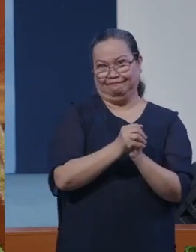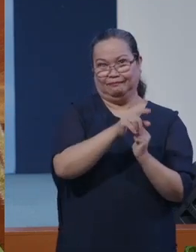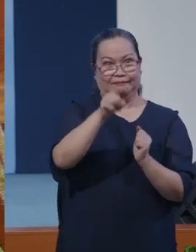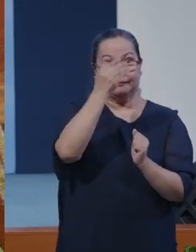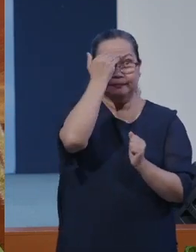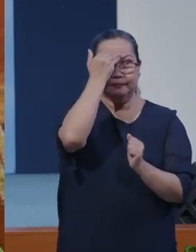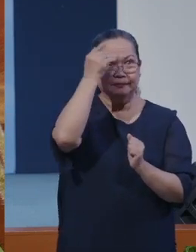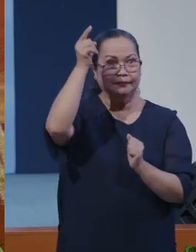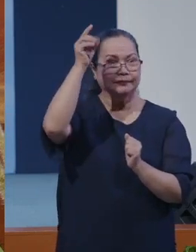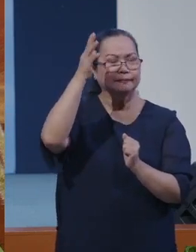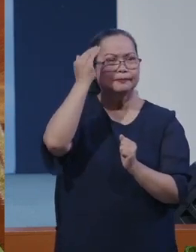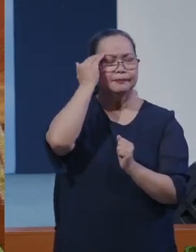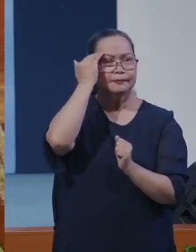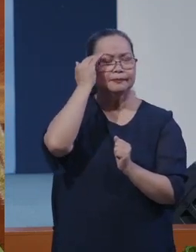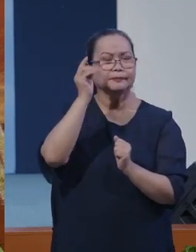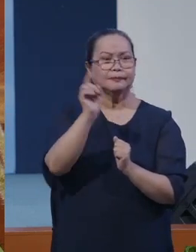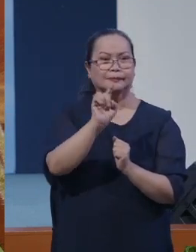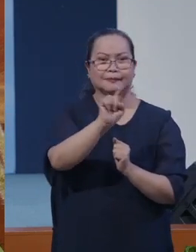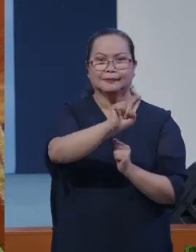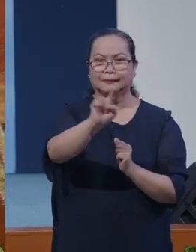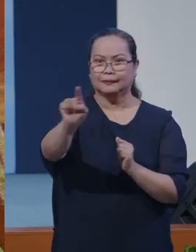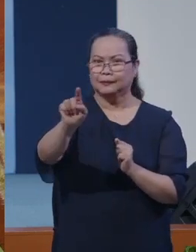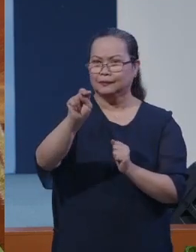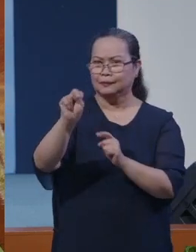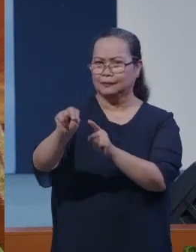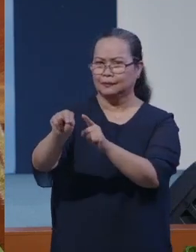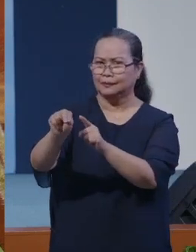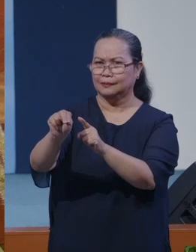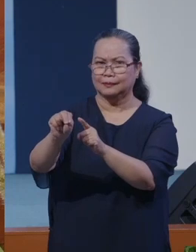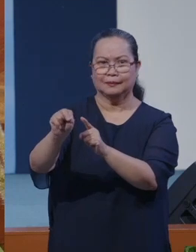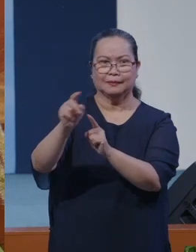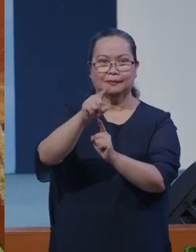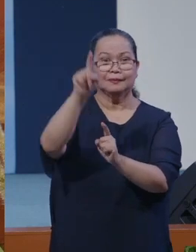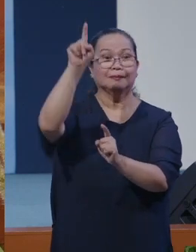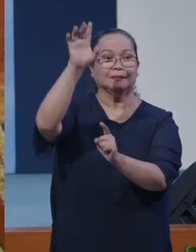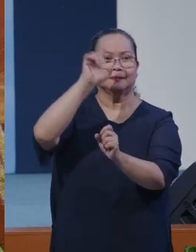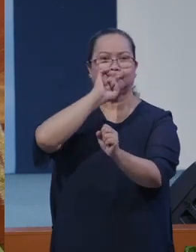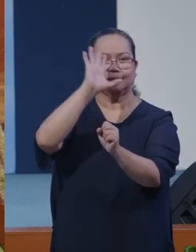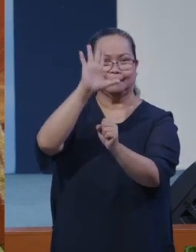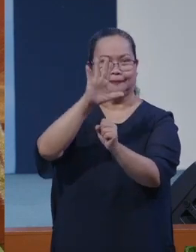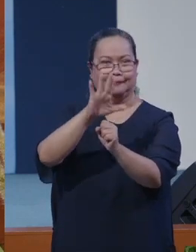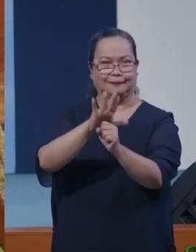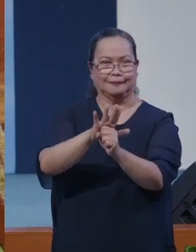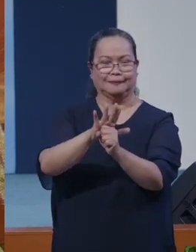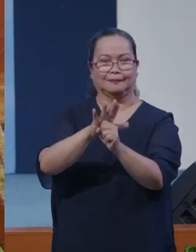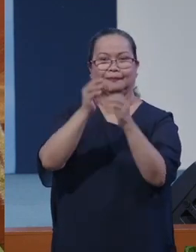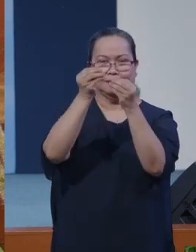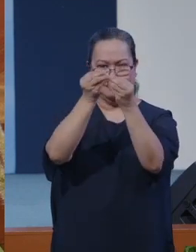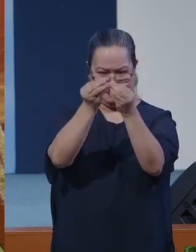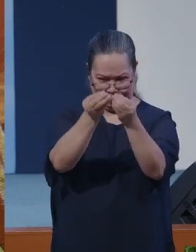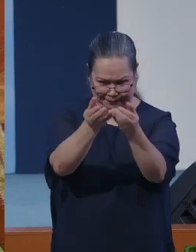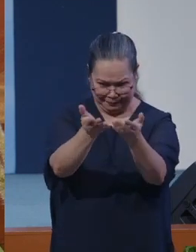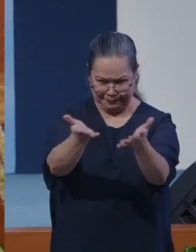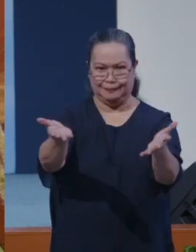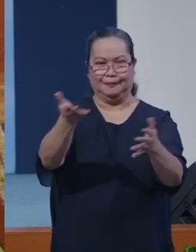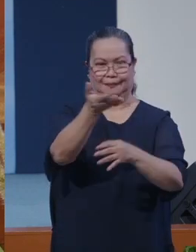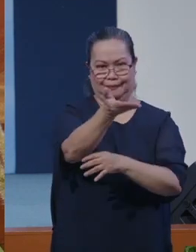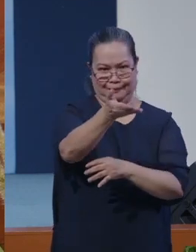ating Panginoon ang ating pangangailangan at nangako siya na yan ay ibibigay niya sa